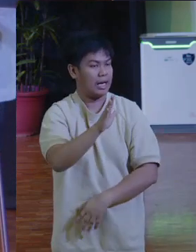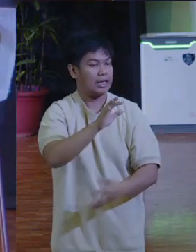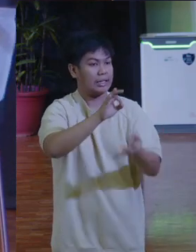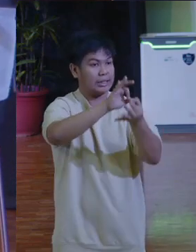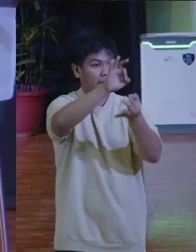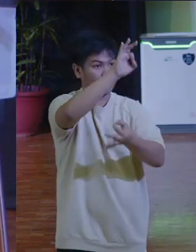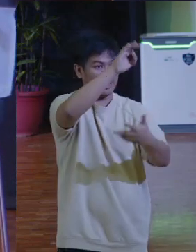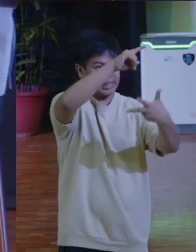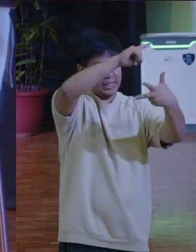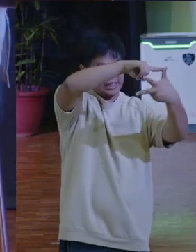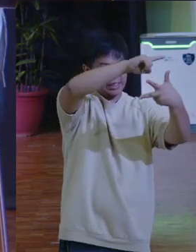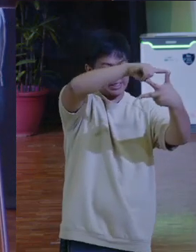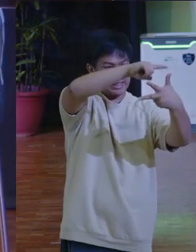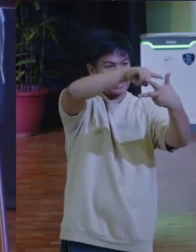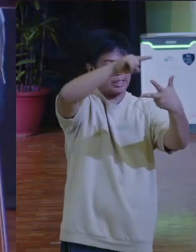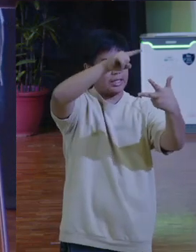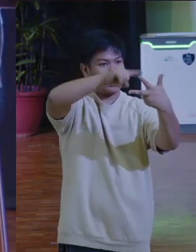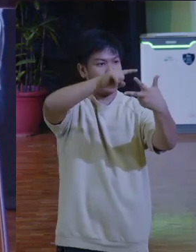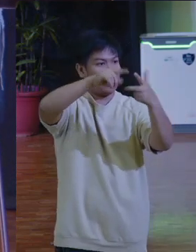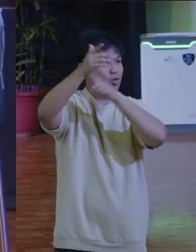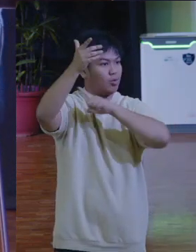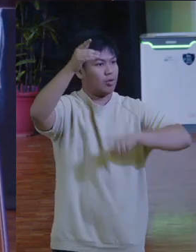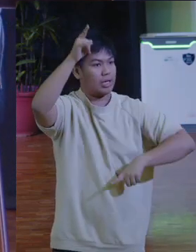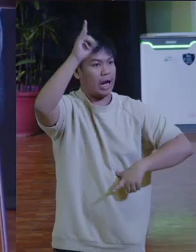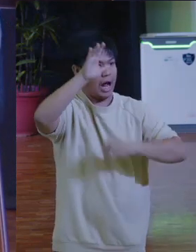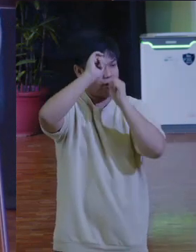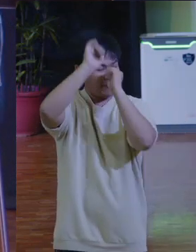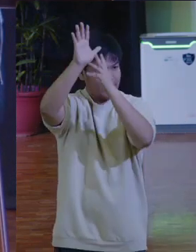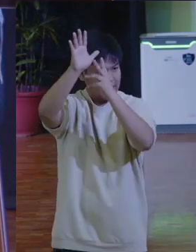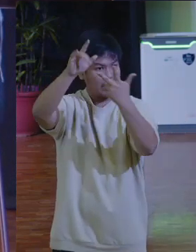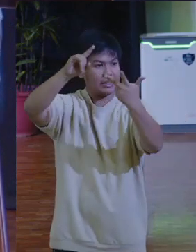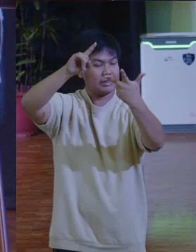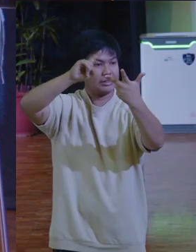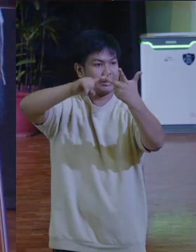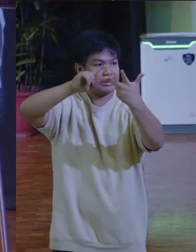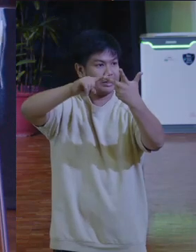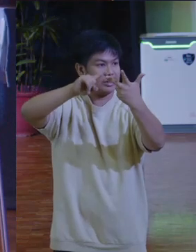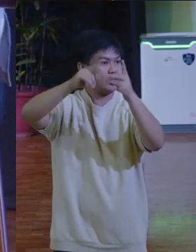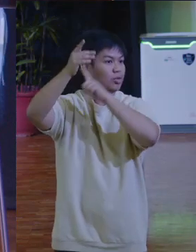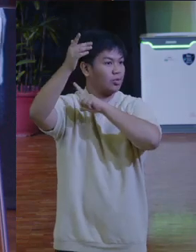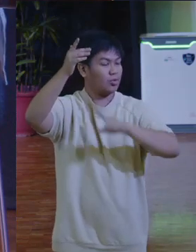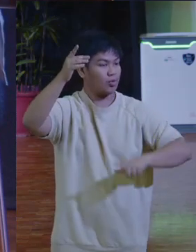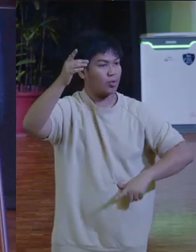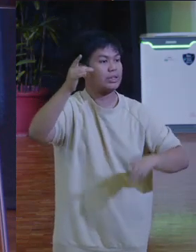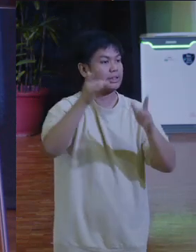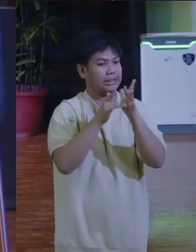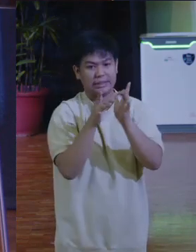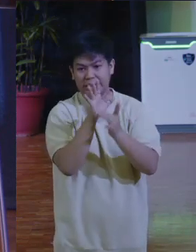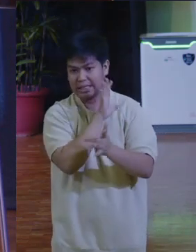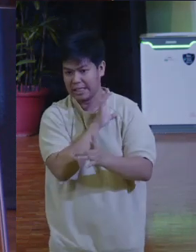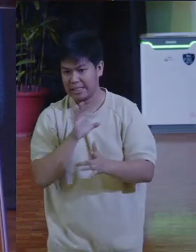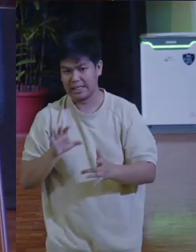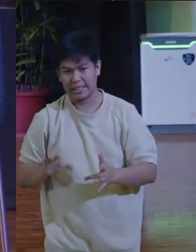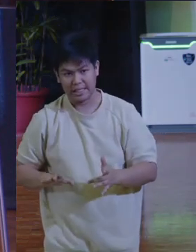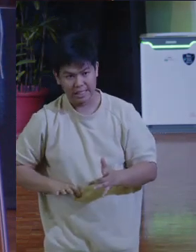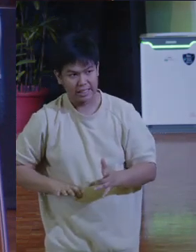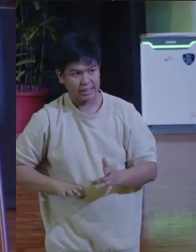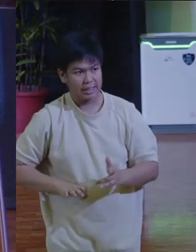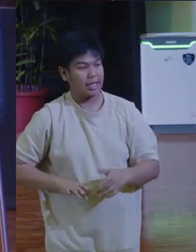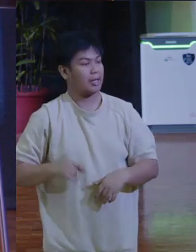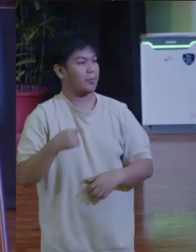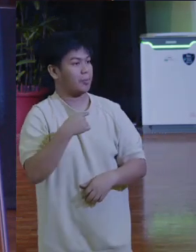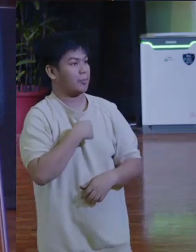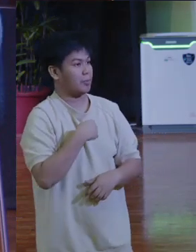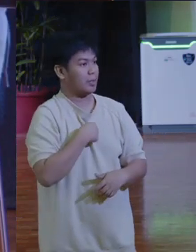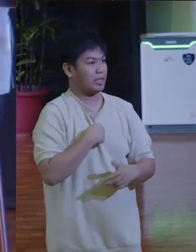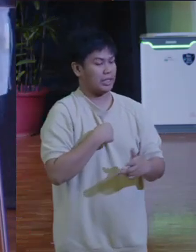Spirit, nandoon ang Lord God, nandoon ang Lord, si Yahweh, at nandoon yung me.